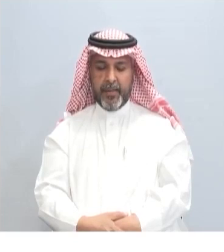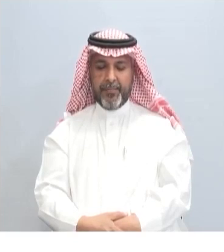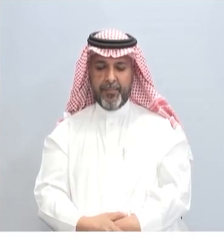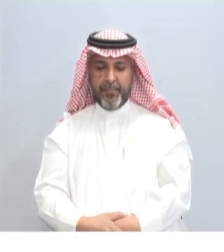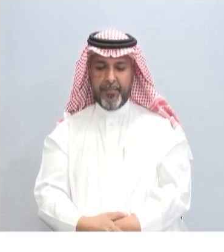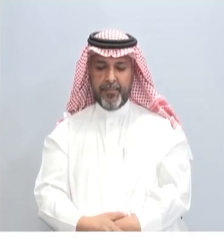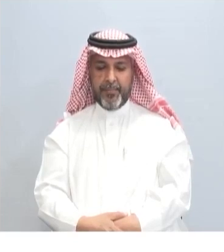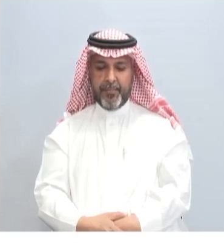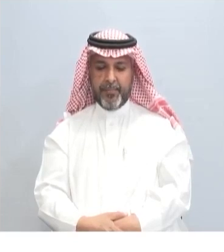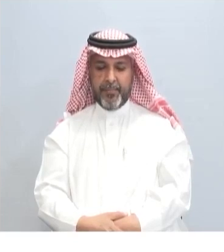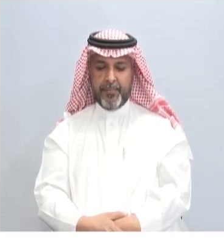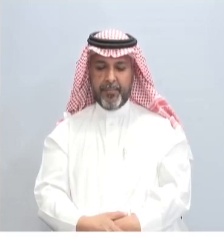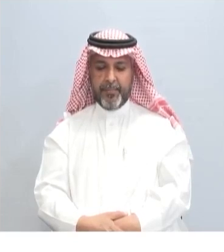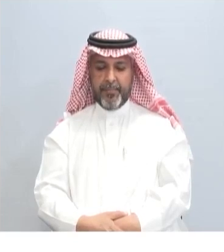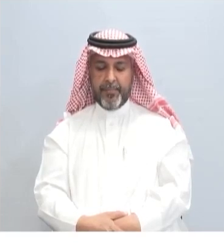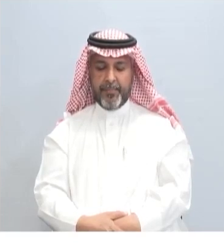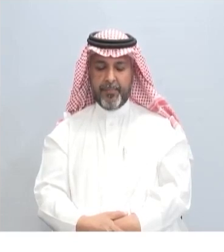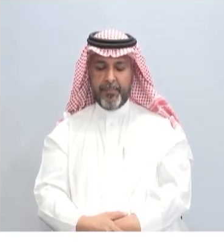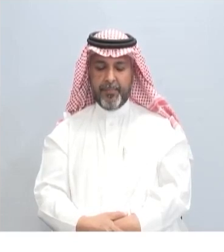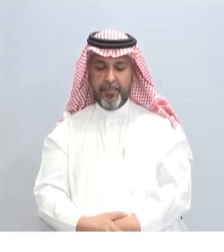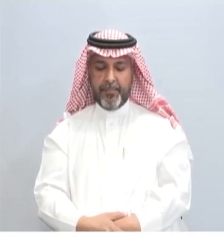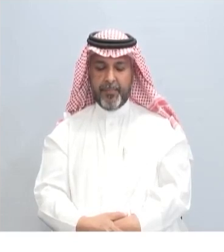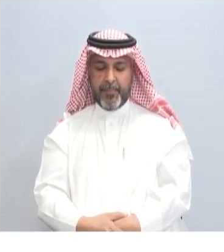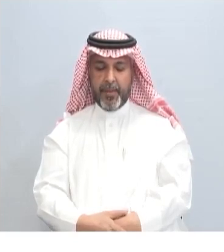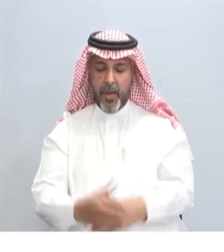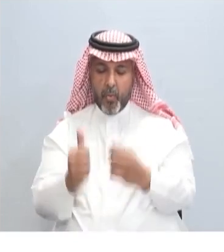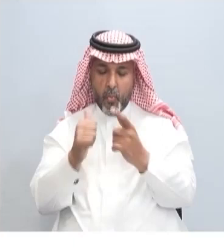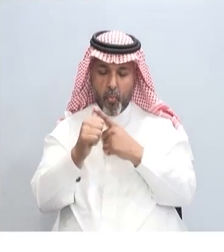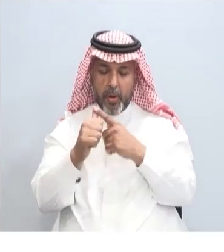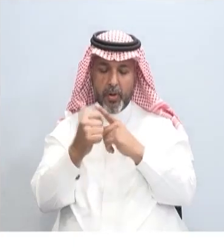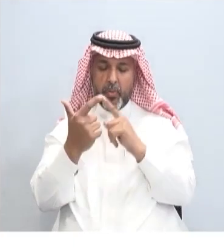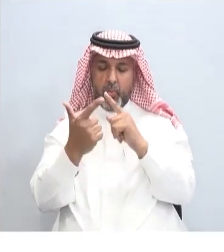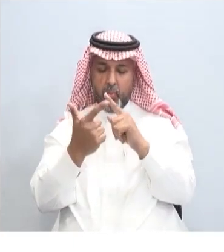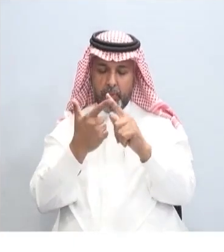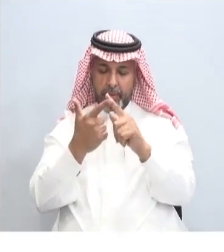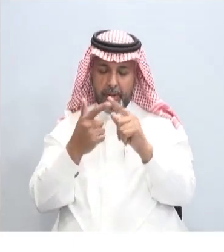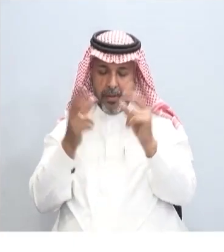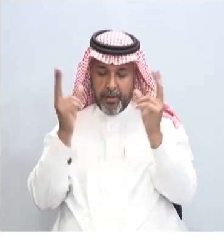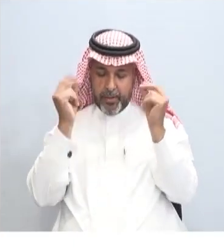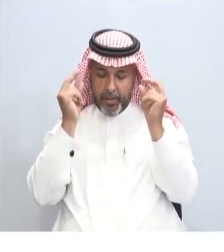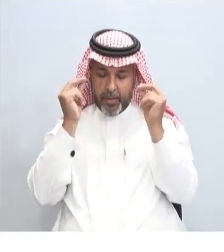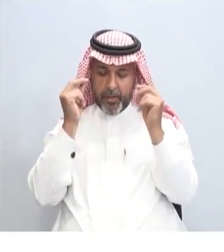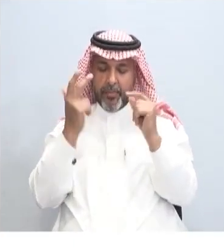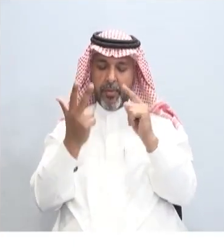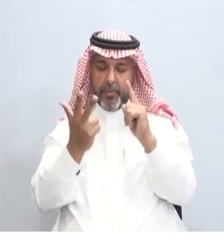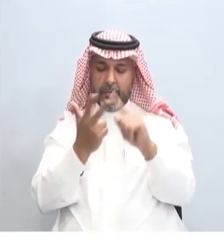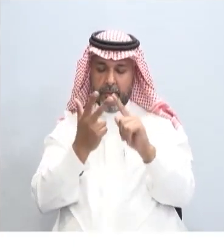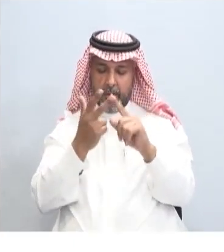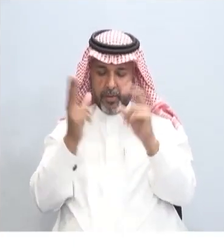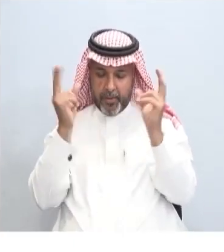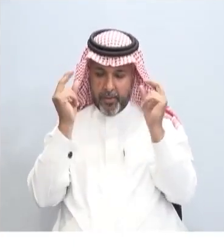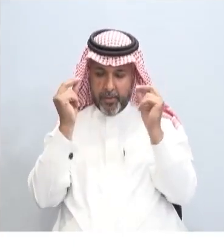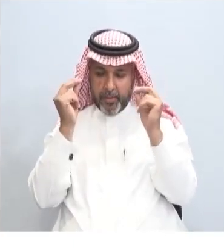وغير المستقله تعرفنا على الاحتمال المشروط وكيف طريقه حسابه تعرفنا على الحوادث المتنافيه وغير المتنافيه